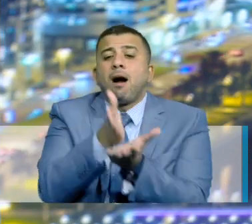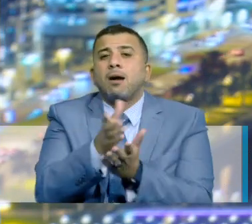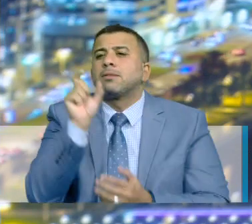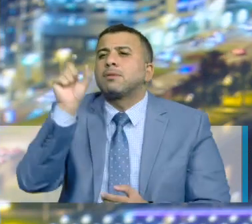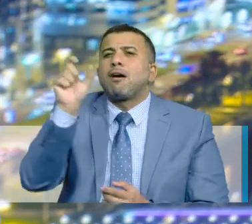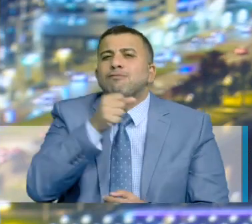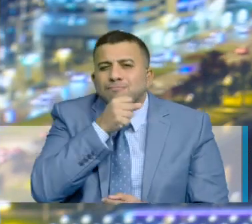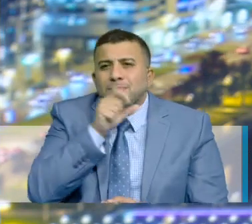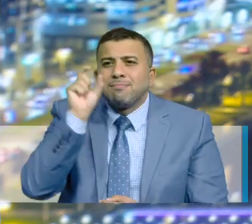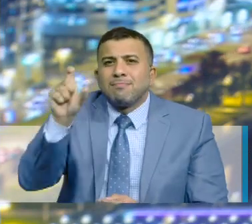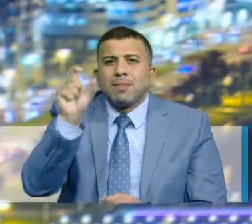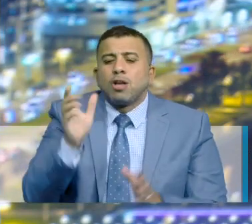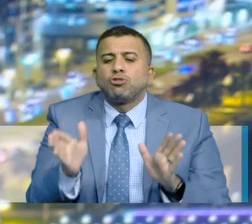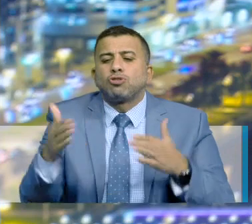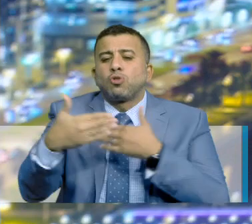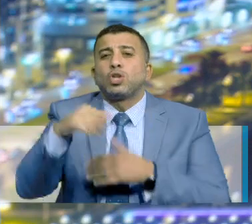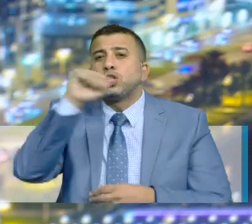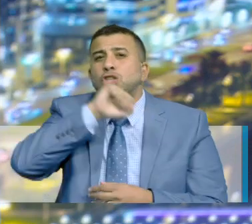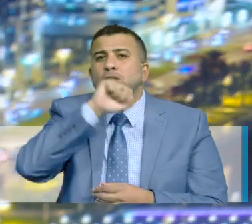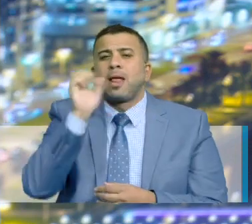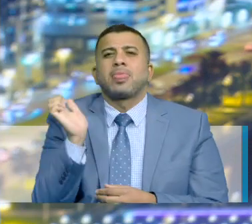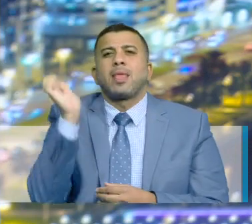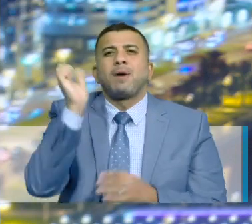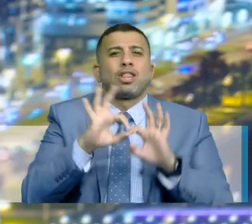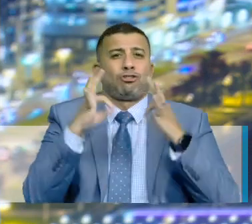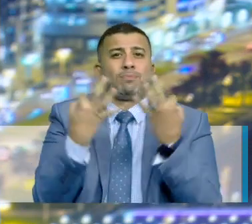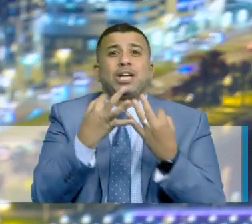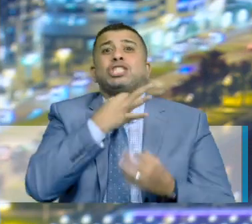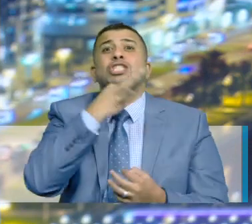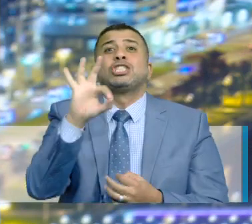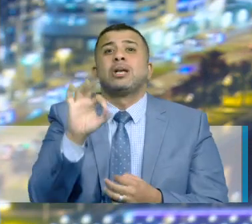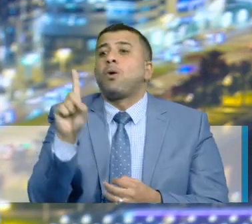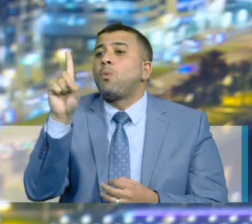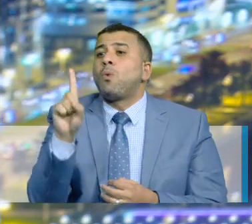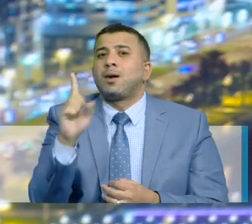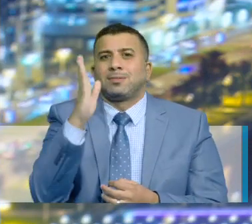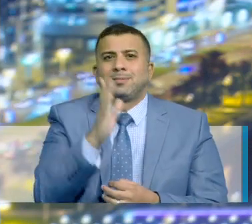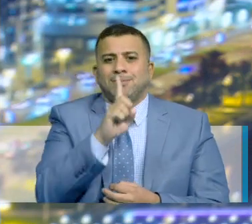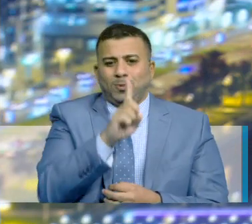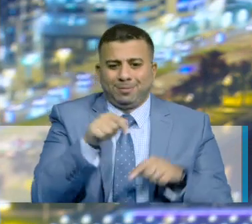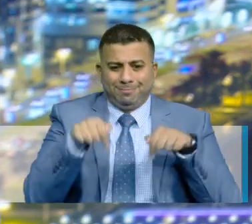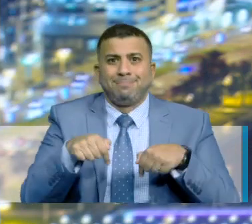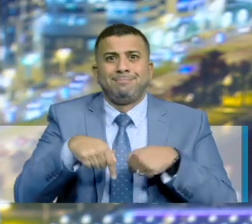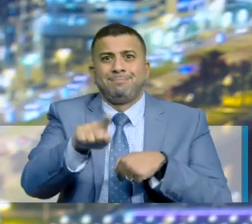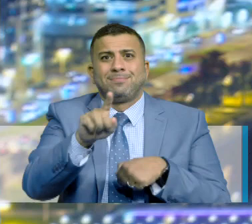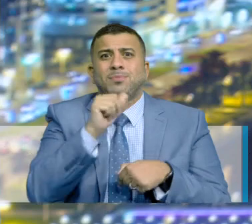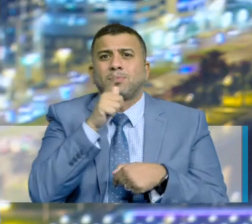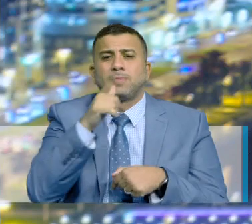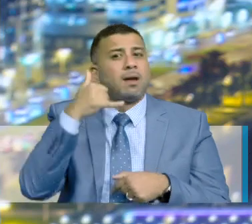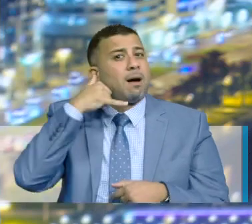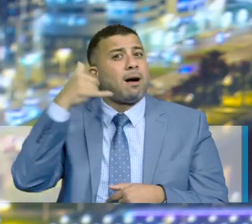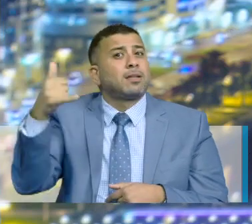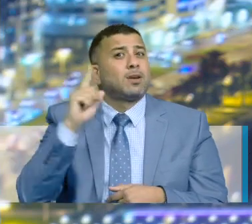للتقاعد التي سيقبلها صندوق الشارقه للضمان الاجتماعي ابتداء من يناير الجاري وذلك عبر برنامج